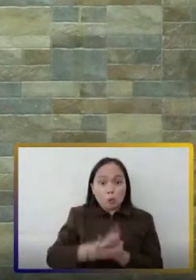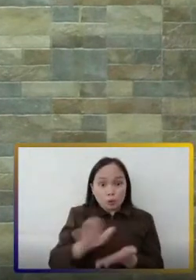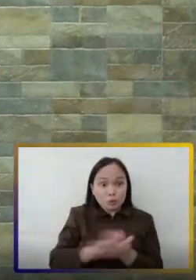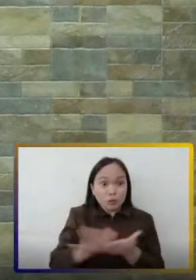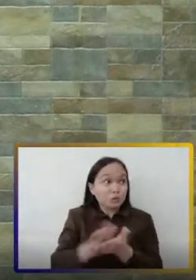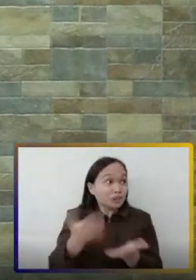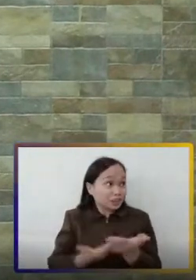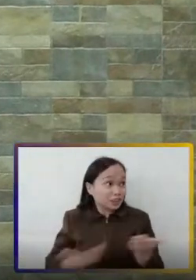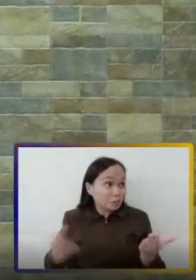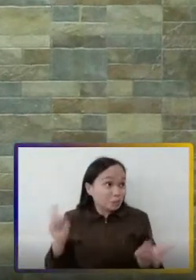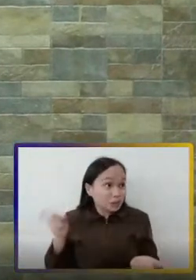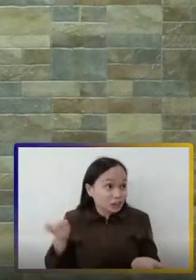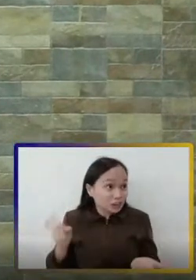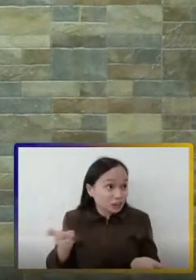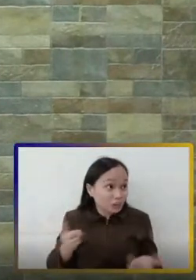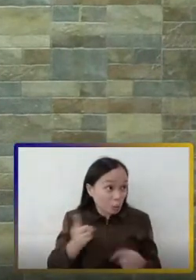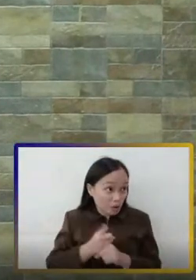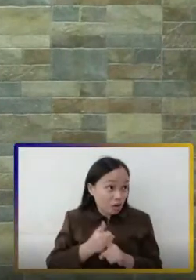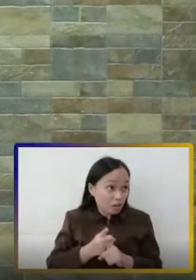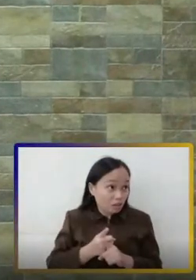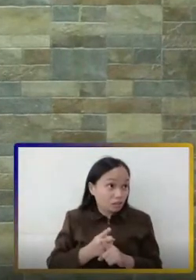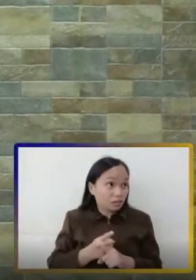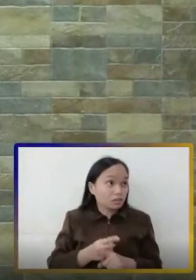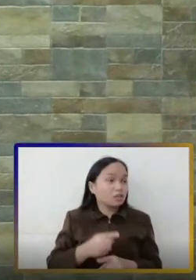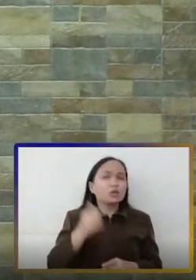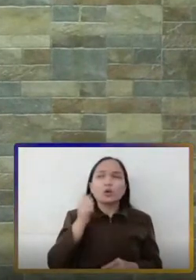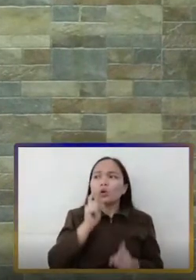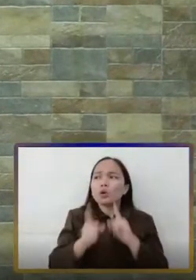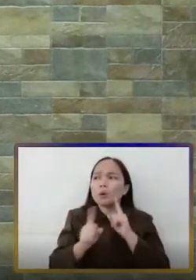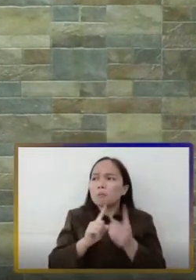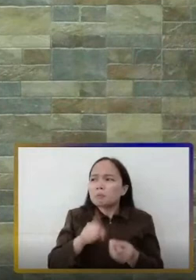materials. I'm talking about walis.